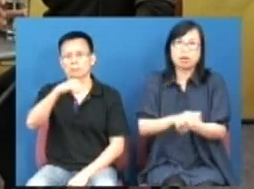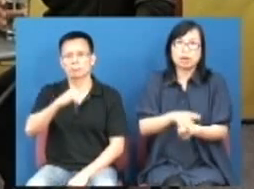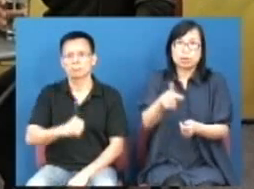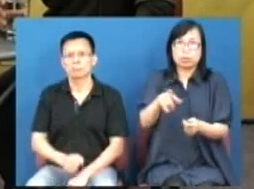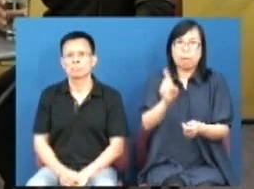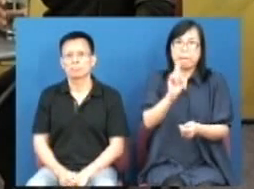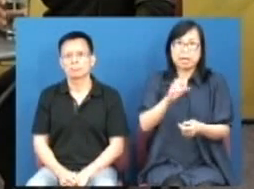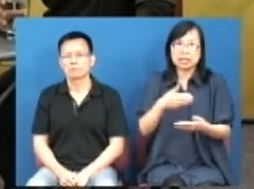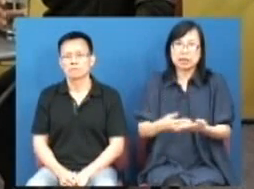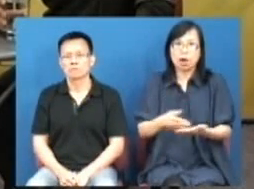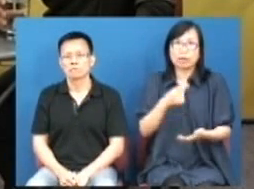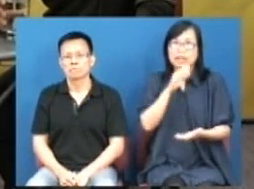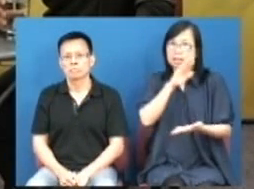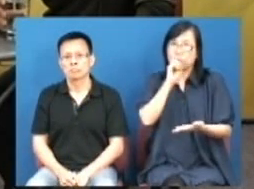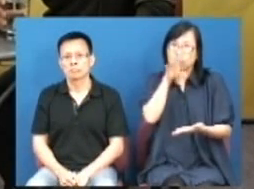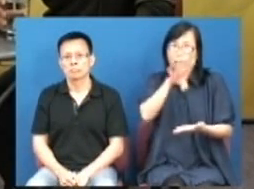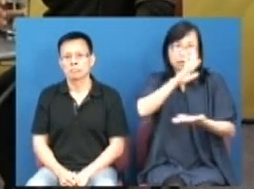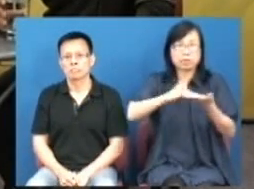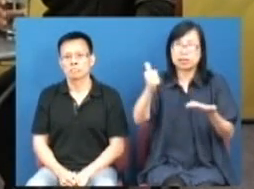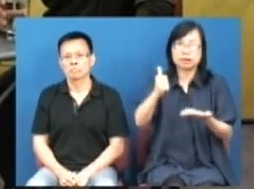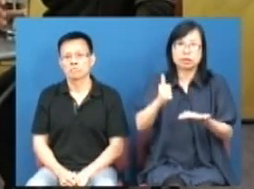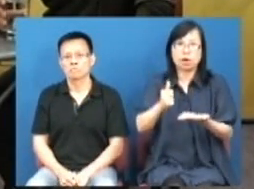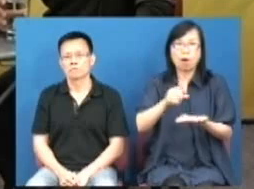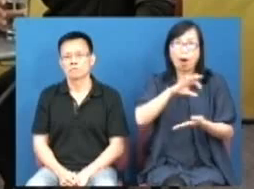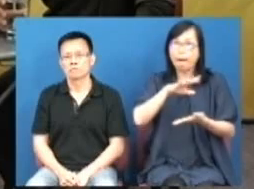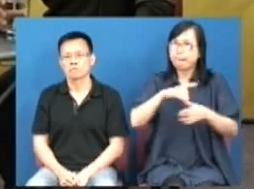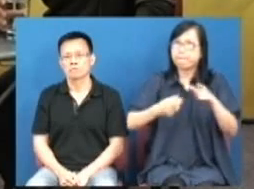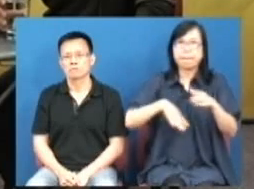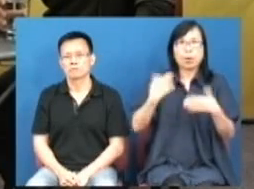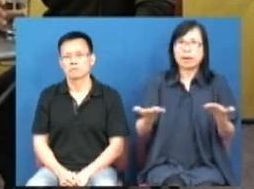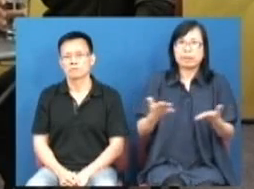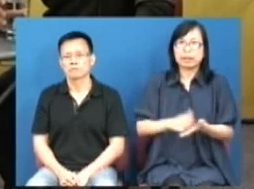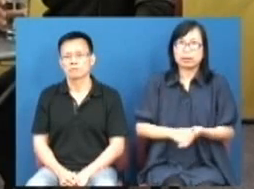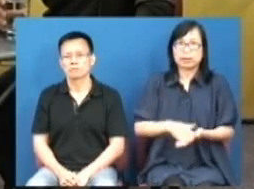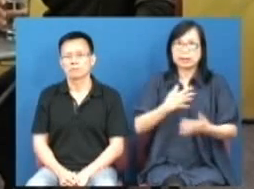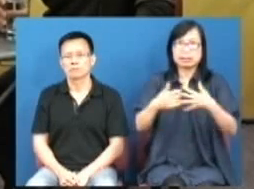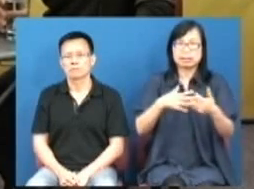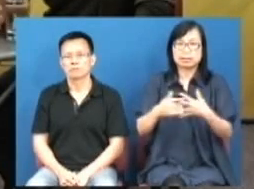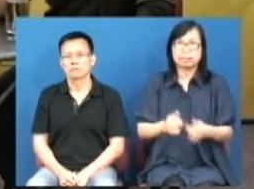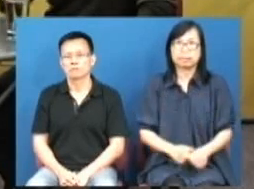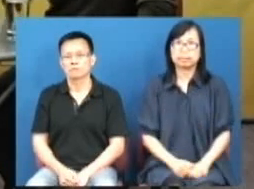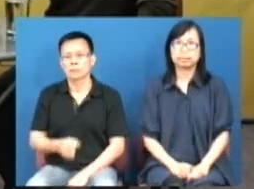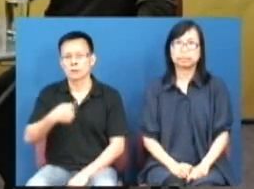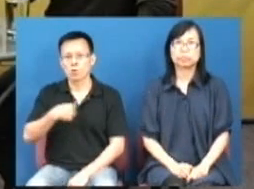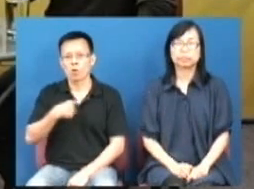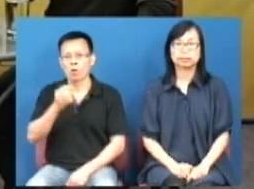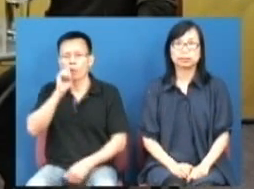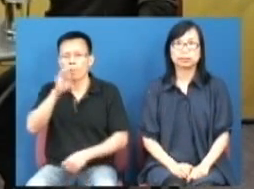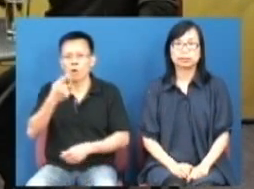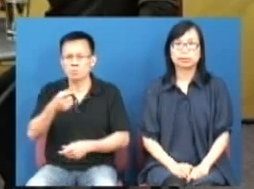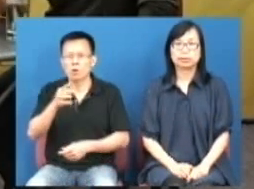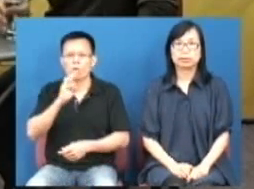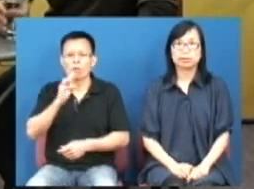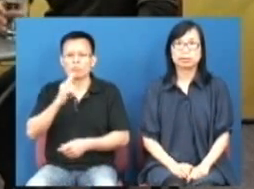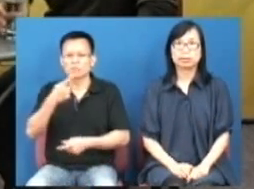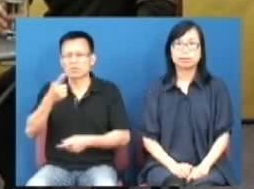此咧， 佢就應該澄清， 即刻出嚟澄清噶，即係呢個係冇理由嘅，即係成件事，你明唔明啊？ 啊！我都話咧，我好驚呢不食人